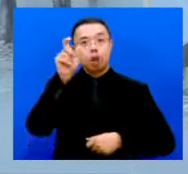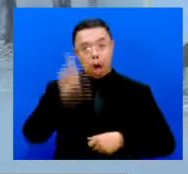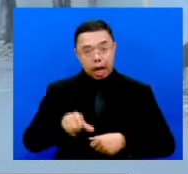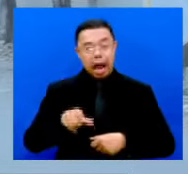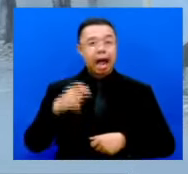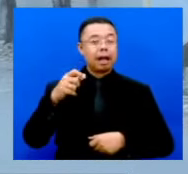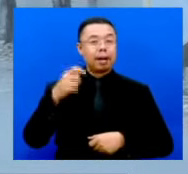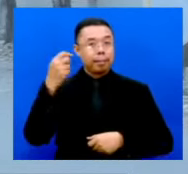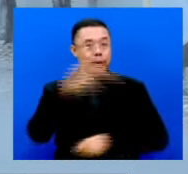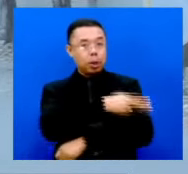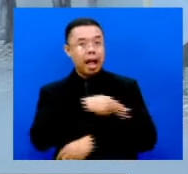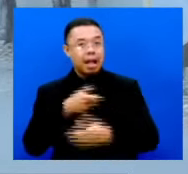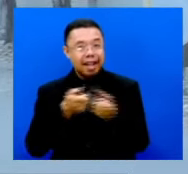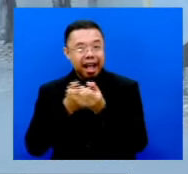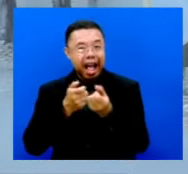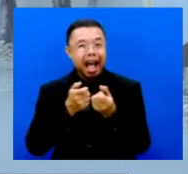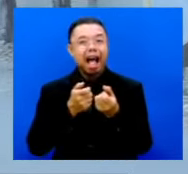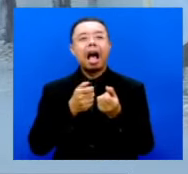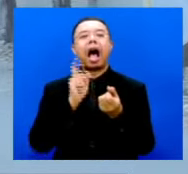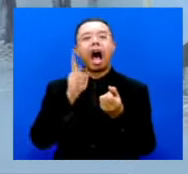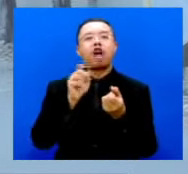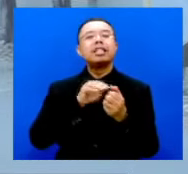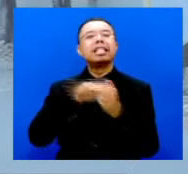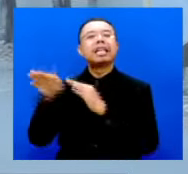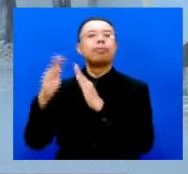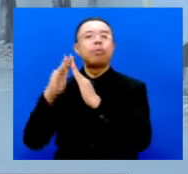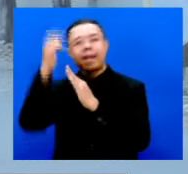ke rumah sakit karena tertimpa balok kayu.